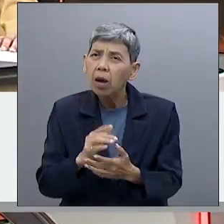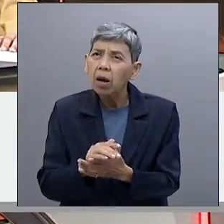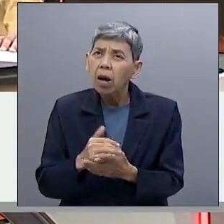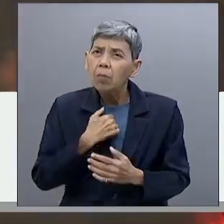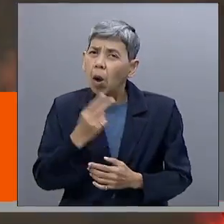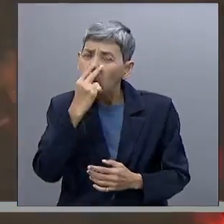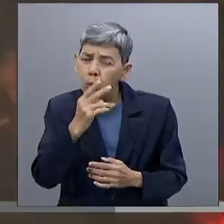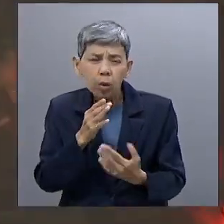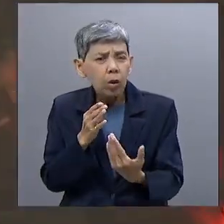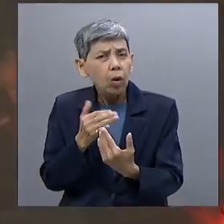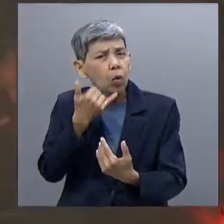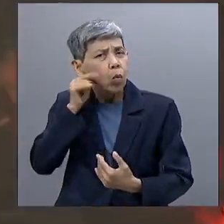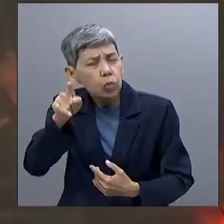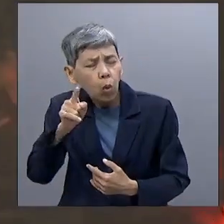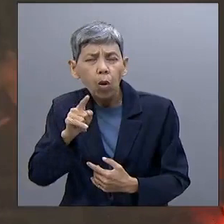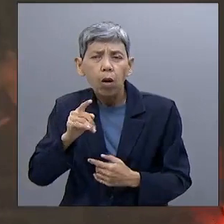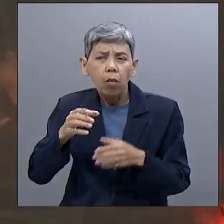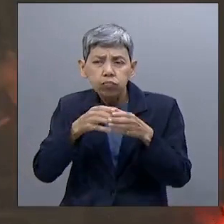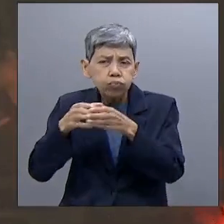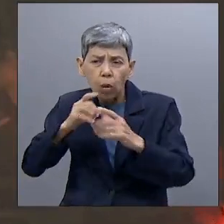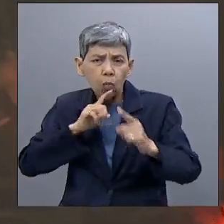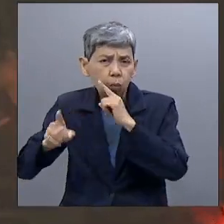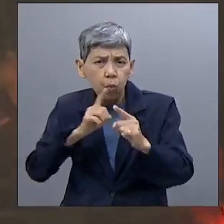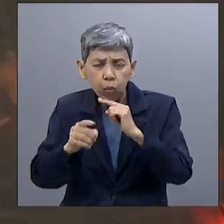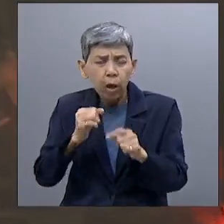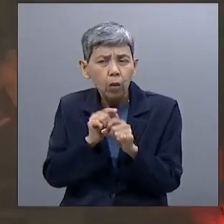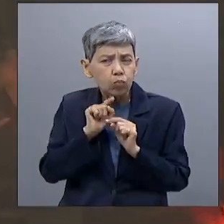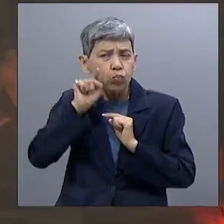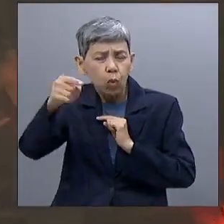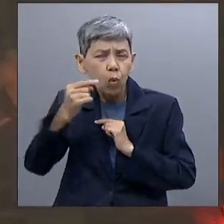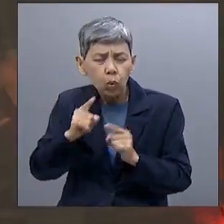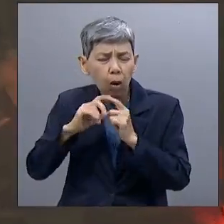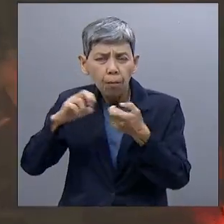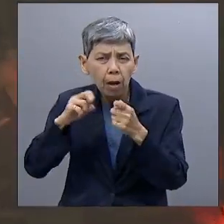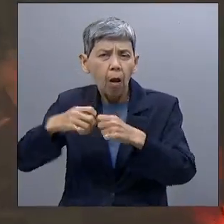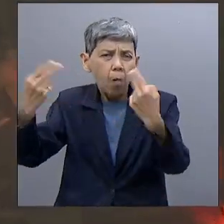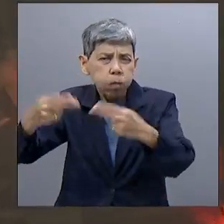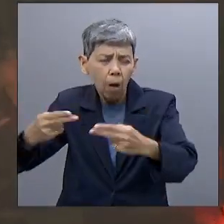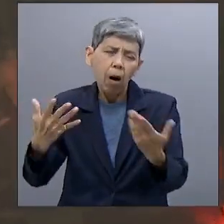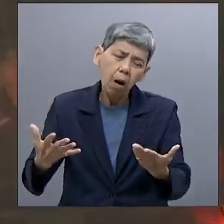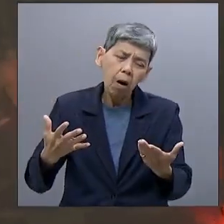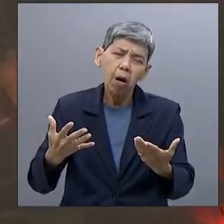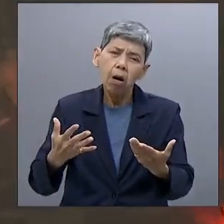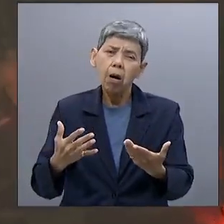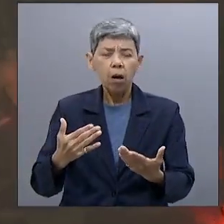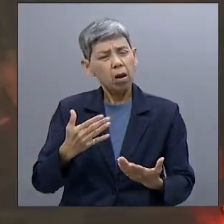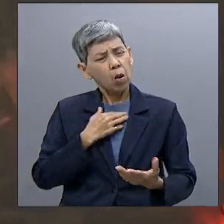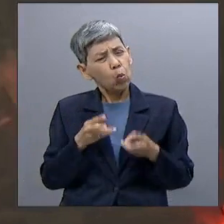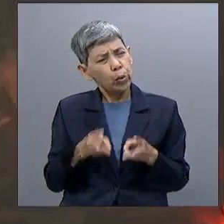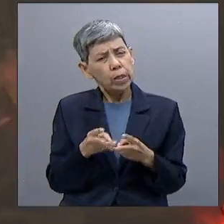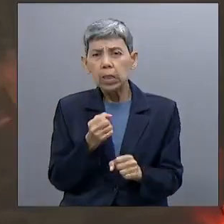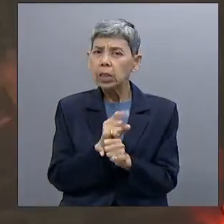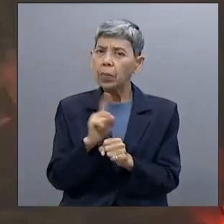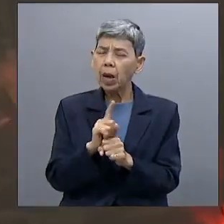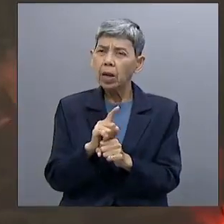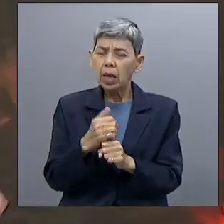ติดต่อไปที่ทางฝั่งคณะเจรจาอีกฝั่งหนึ่งยังไงคะเกี่ยวกับสถานการณ์ในขณะนี้ว่าแล้วเราจะทำยังไงดีเราจะยังอ